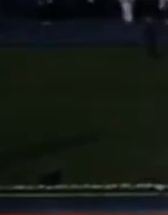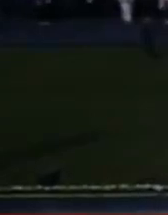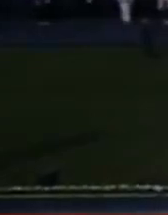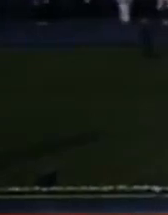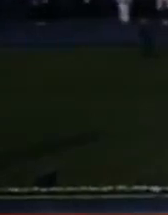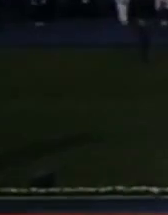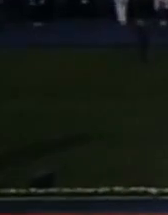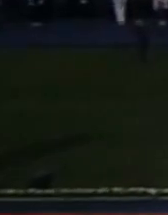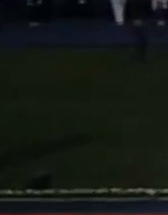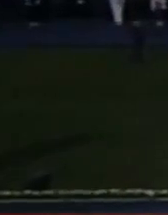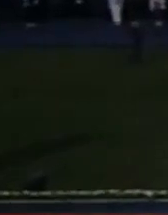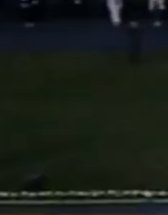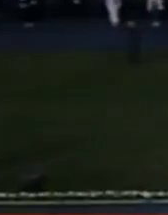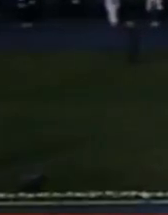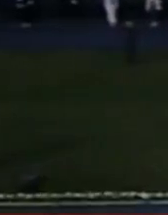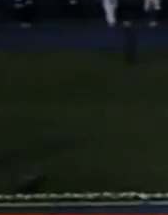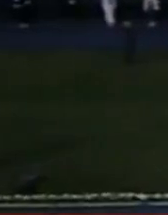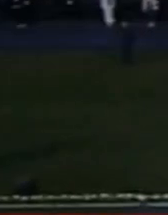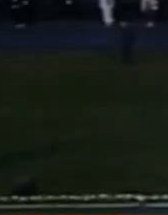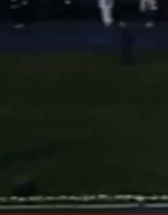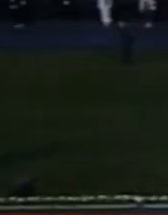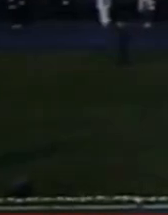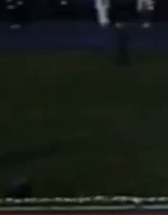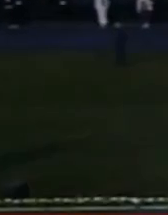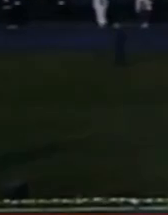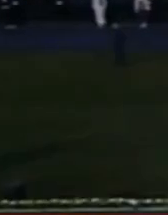السلام الوطني لجمهورية مصر العربية.